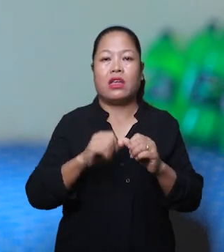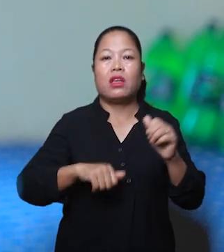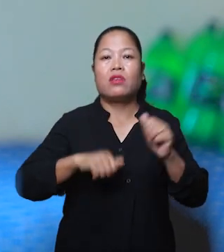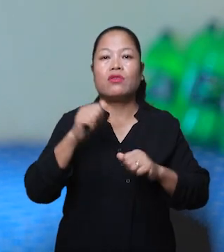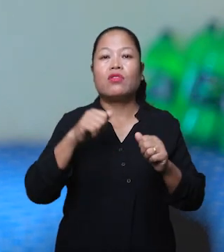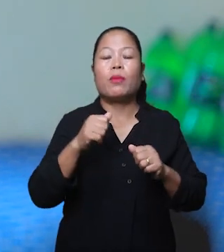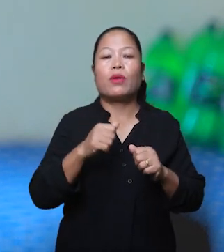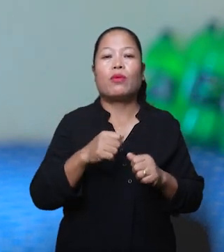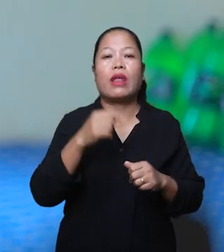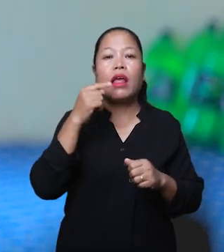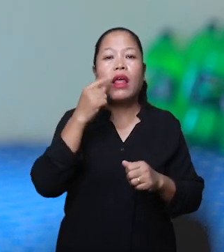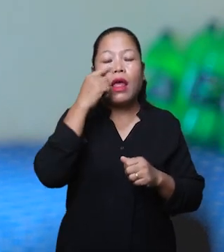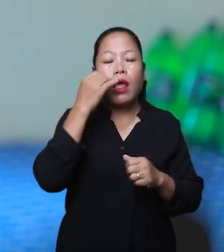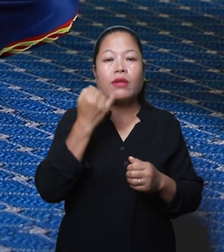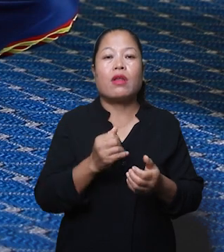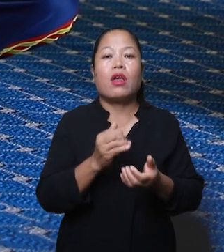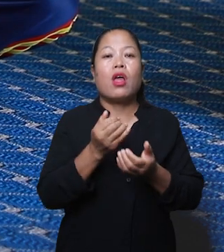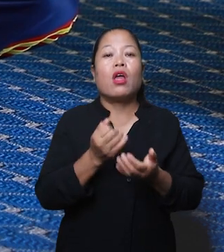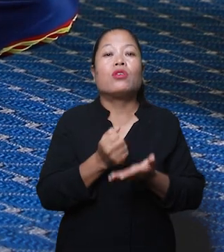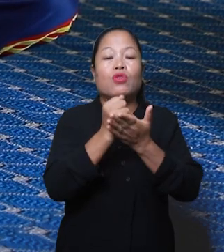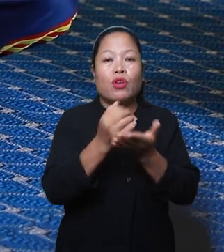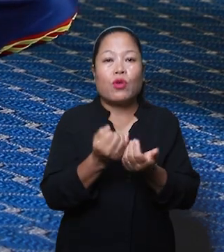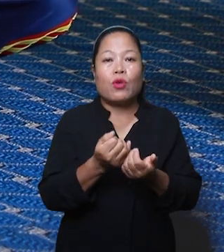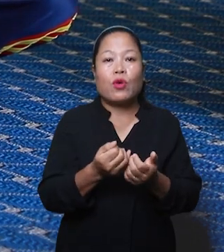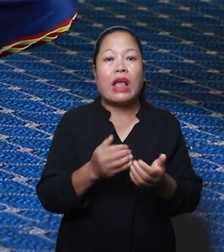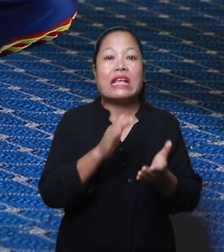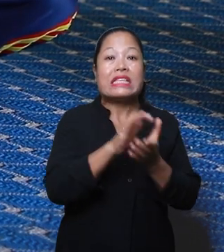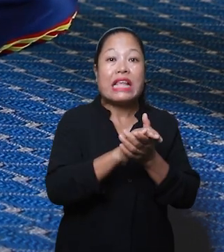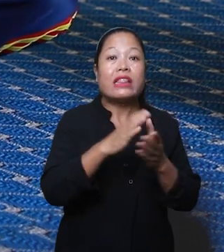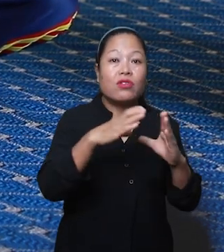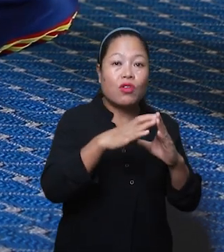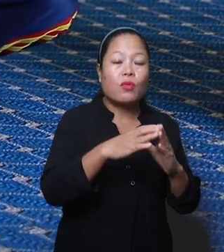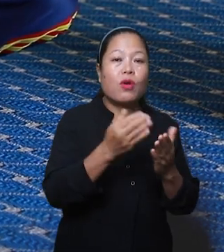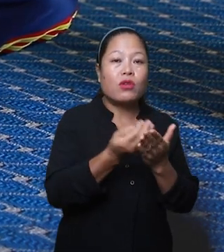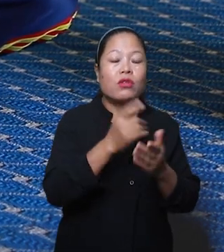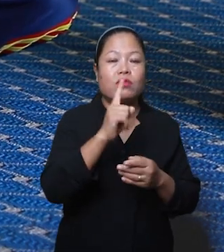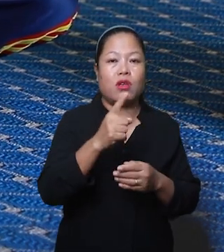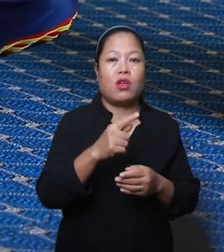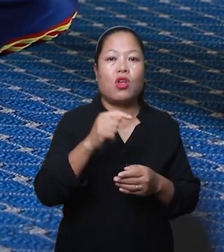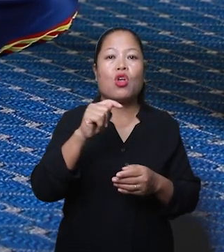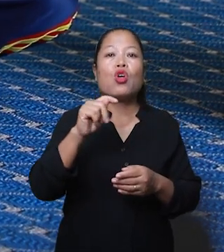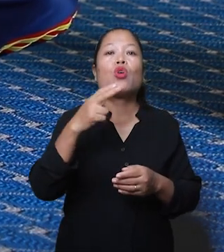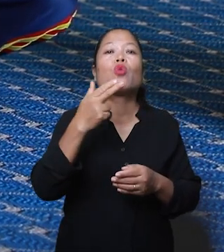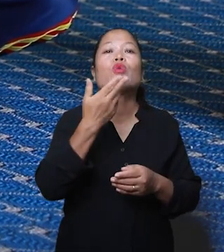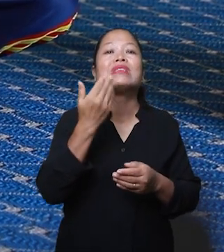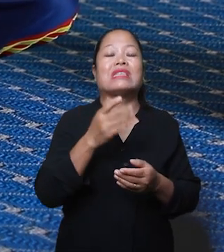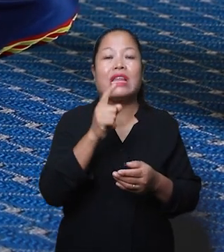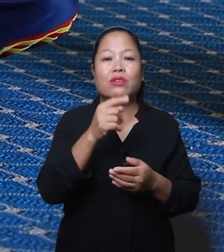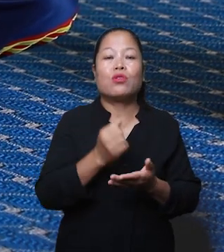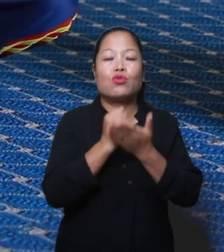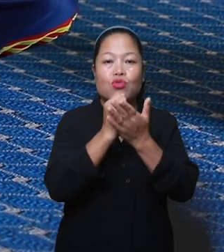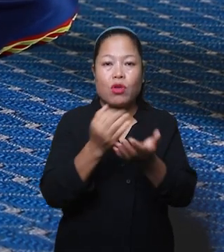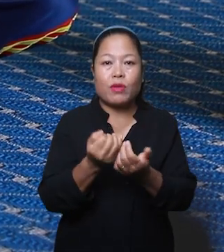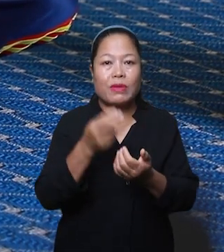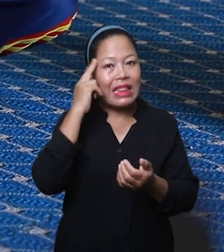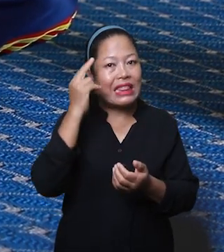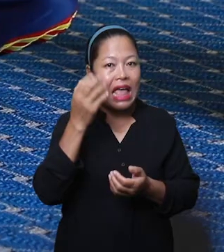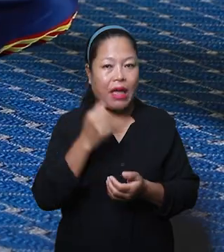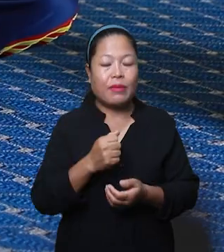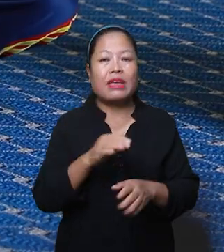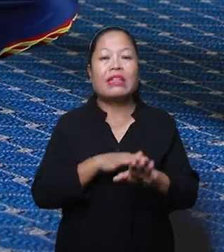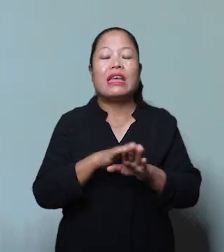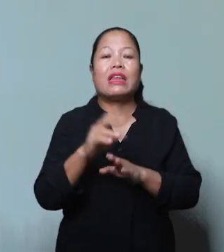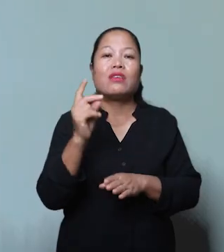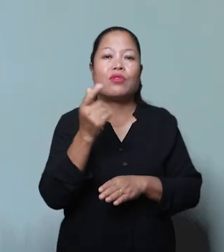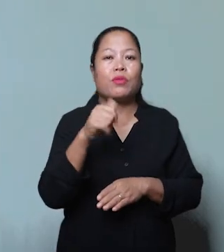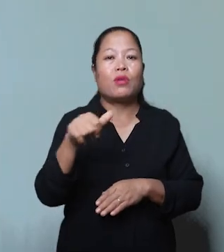थाहा थिएन जब एउटा अन्टीले सहयोग गर्नुभयो भन्नुभयो या साथीसँगै समूह छ कोसिस संस्थाले यस्तो यस्तो सहयोग गरेको छ भन्न थाहै थाहा